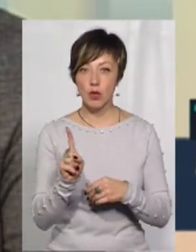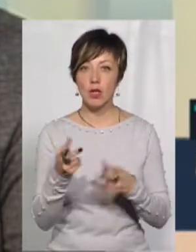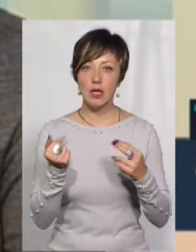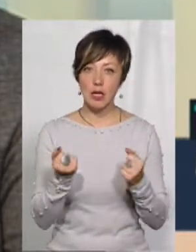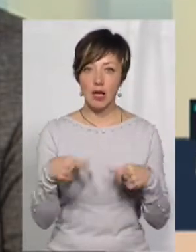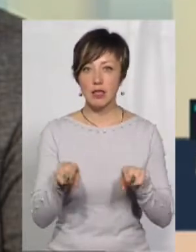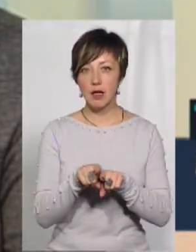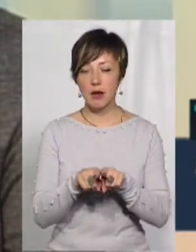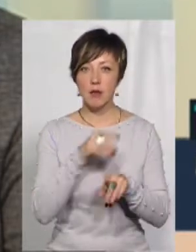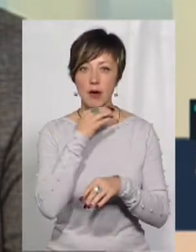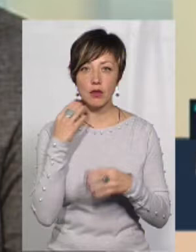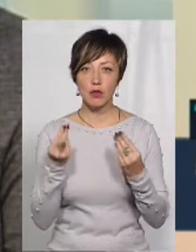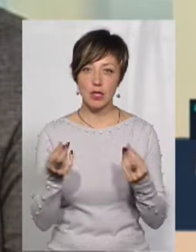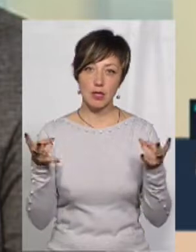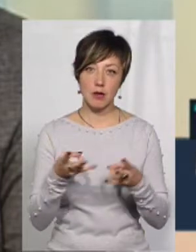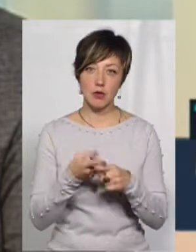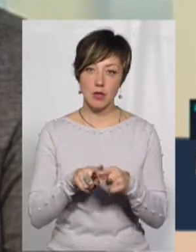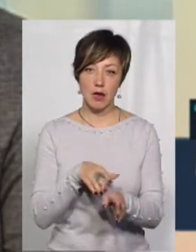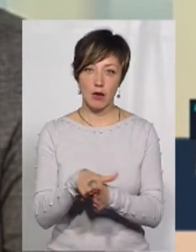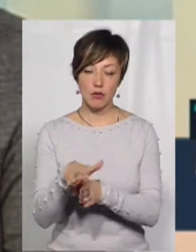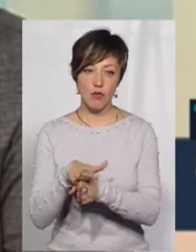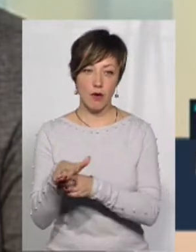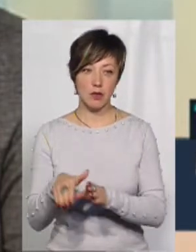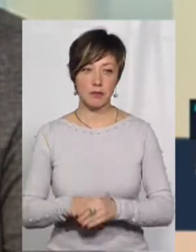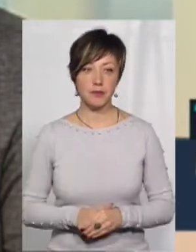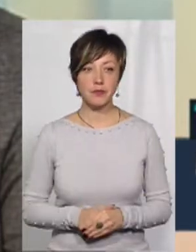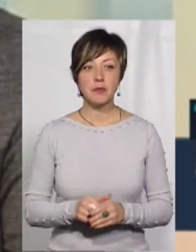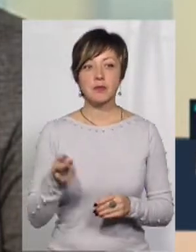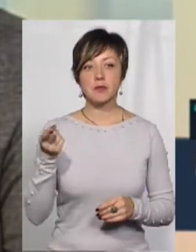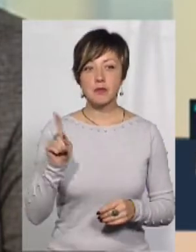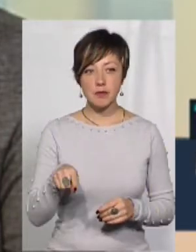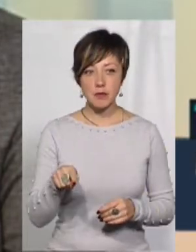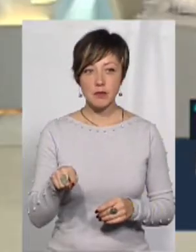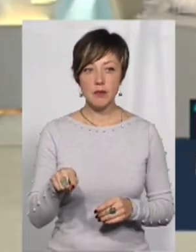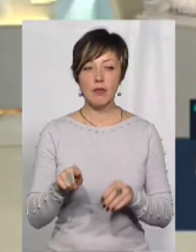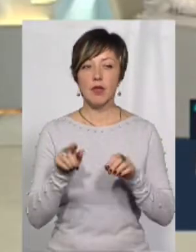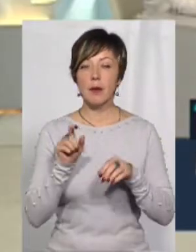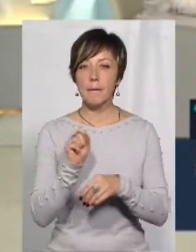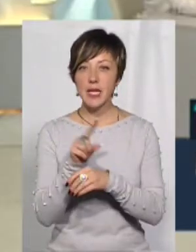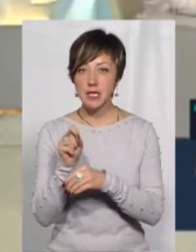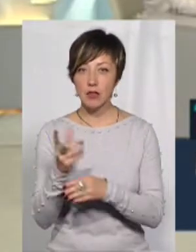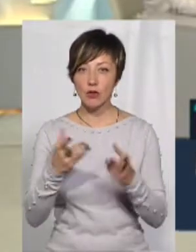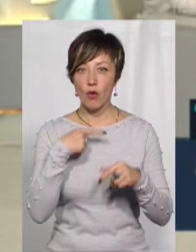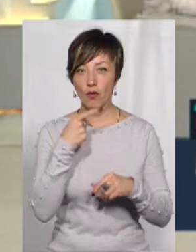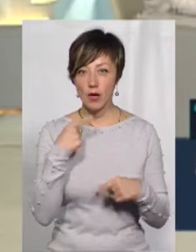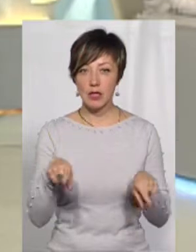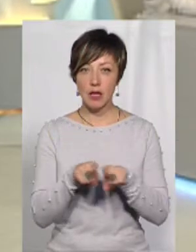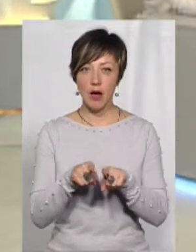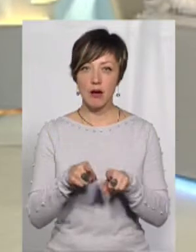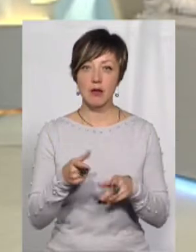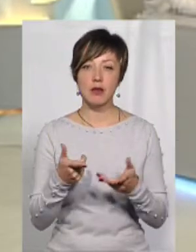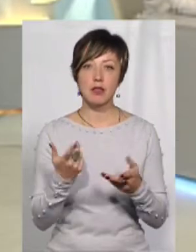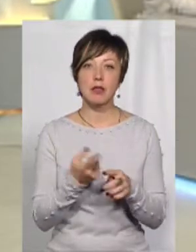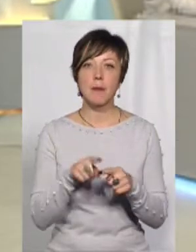ну да, там не стільки багато грошей треба, щоб це реалізувати. Тому місія, якщо говорити так пафосно,